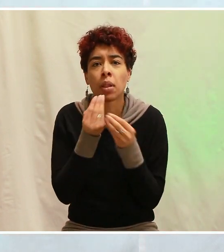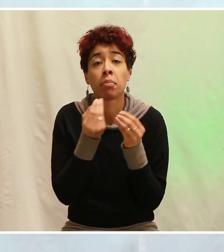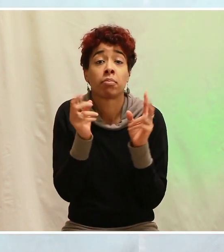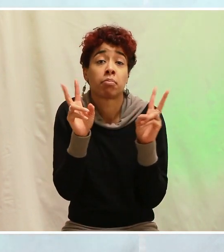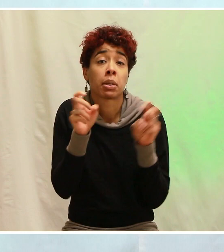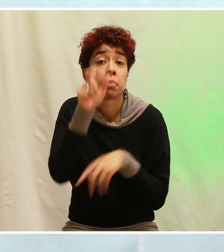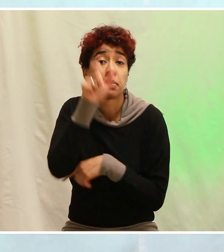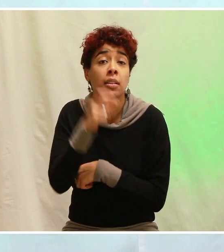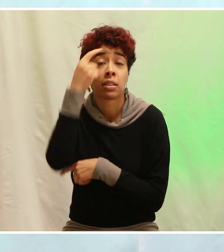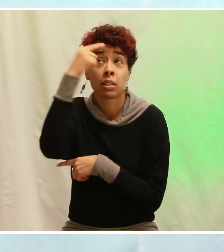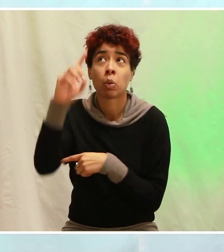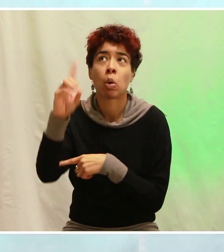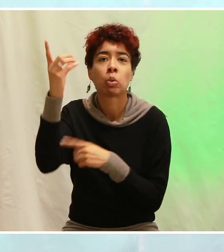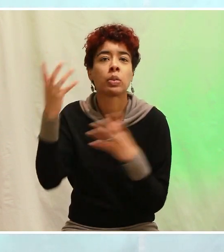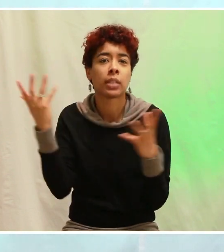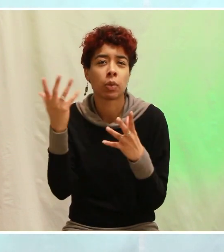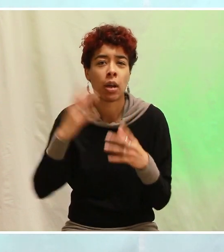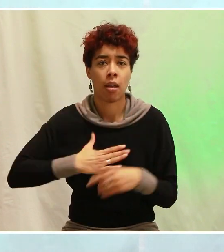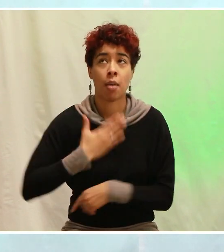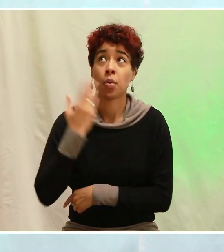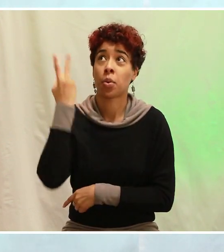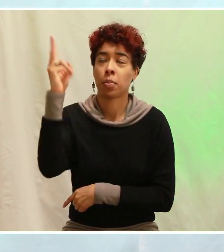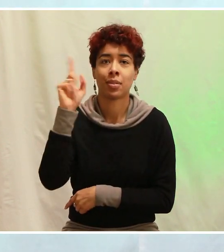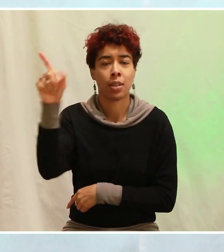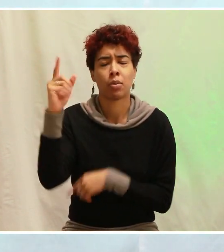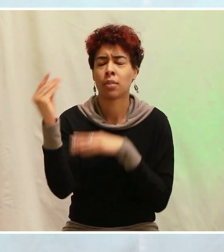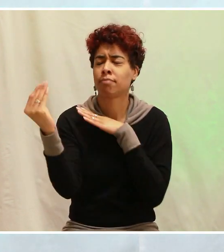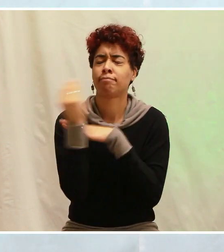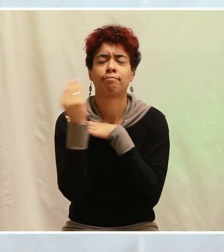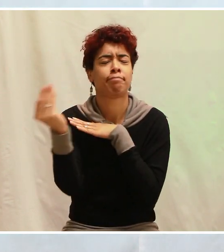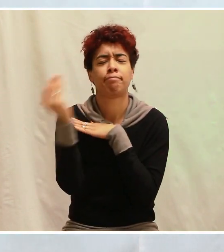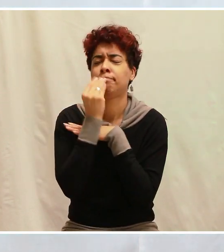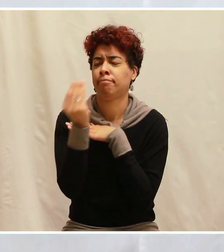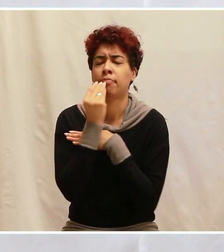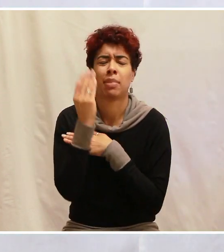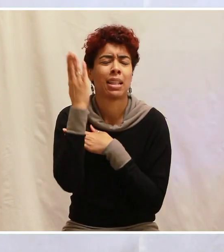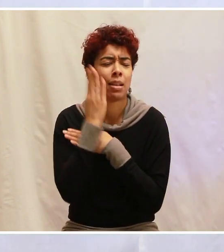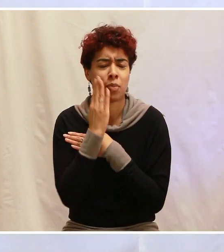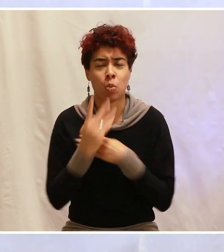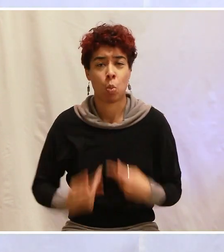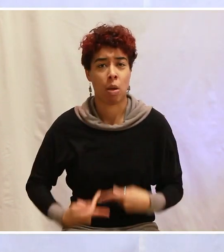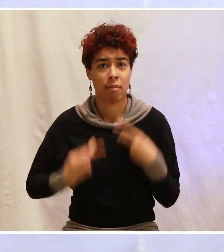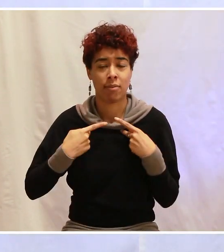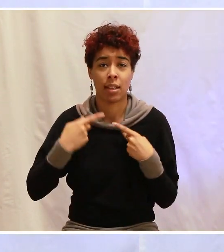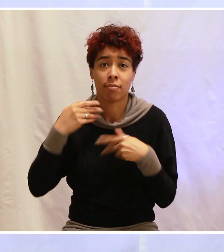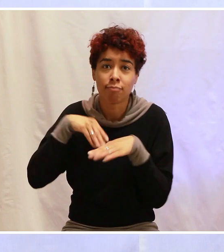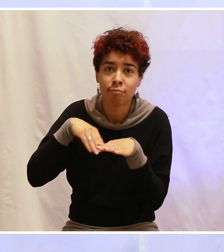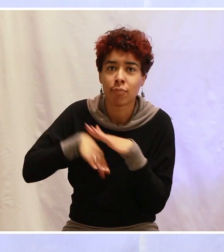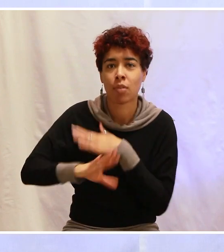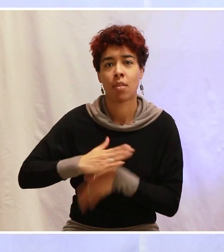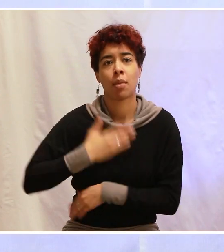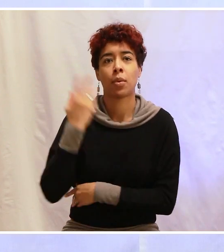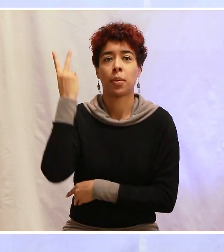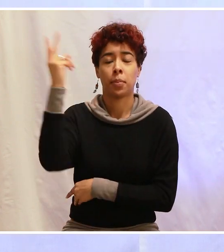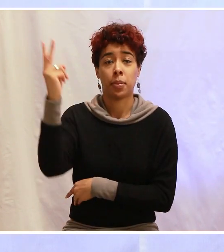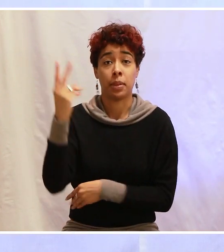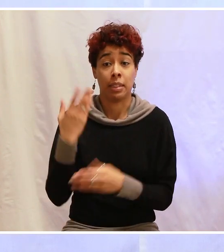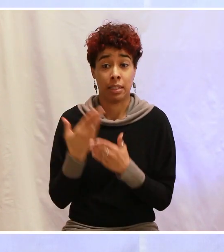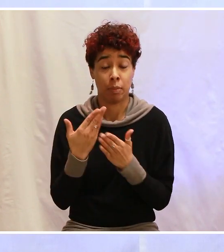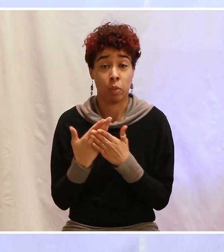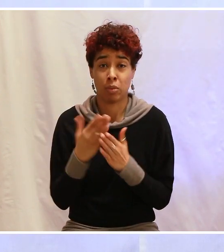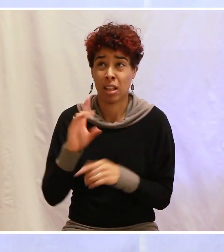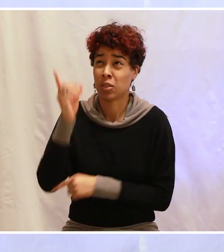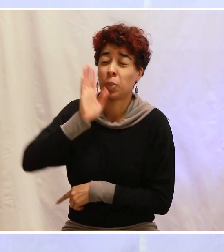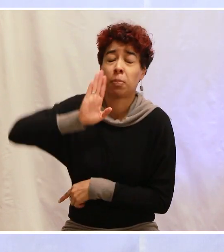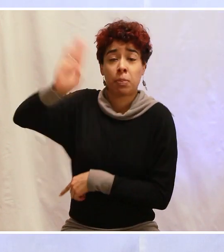croyant, c'est l'amour de Dieu. On a besoin de vivre dans l'amour de Dieu, et c'est essentiel. C'est pour ça que la nature même de